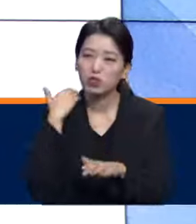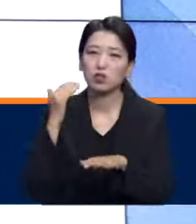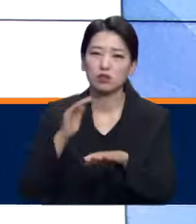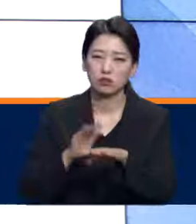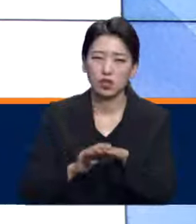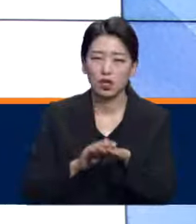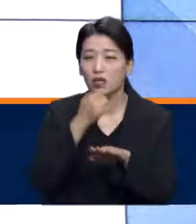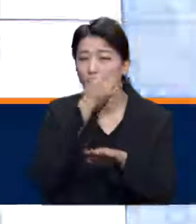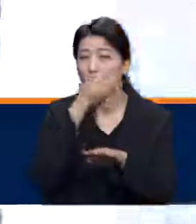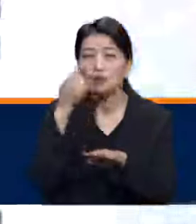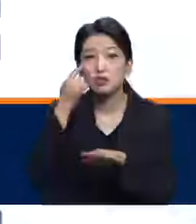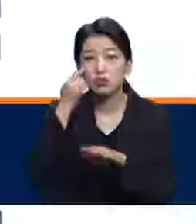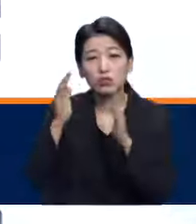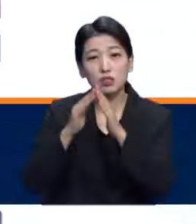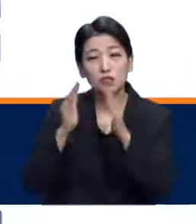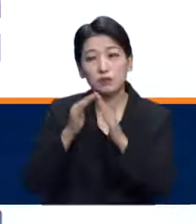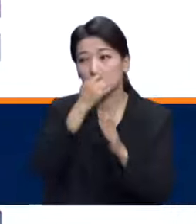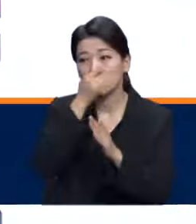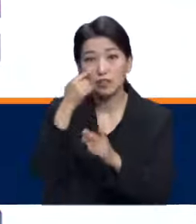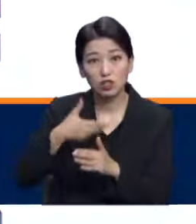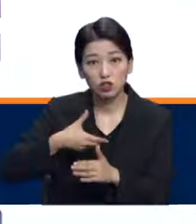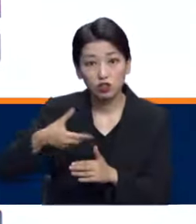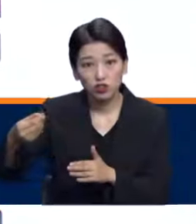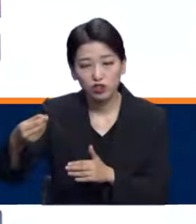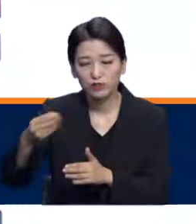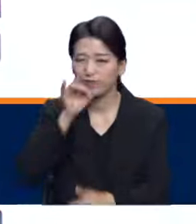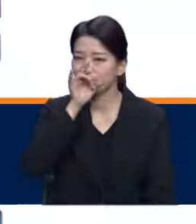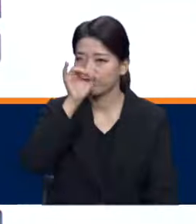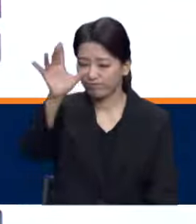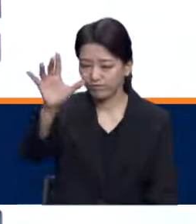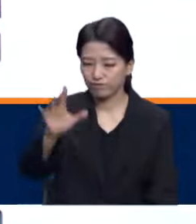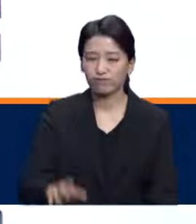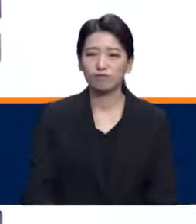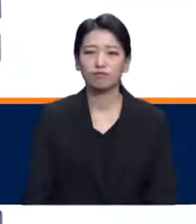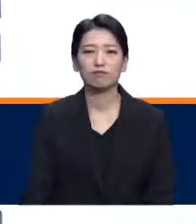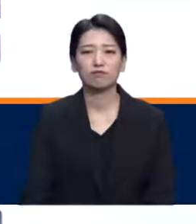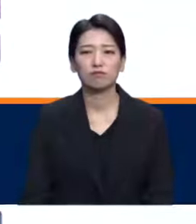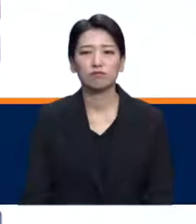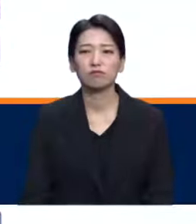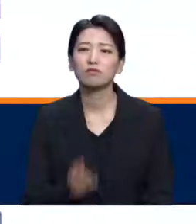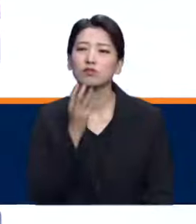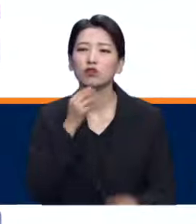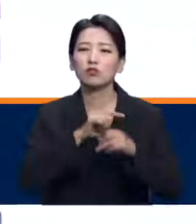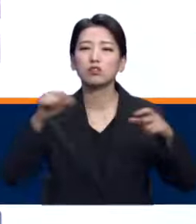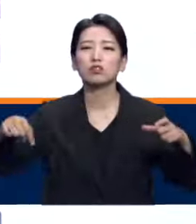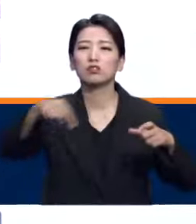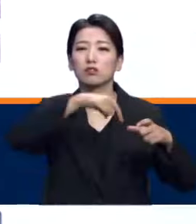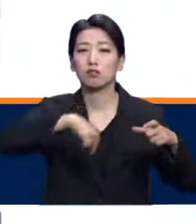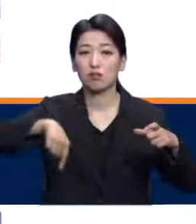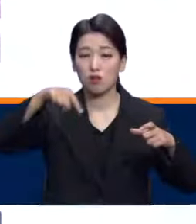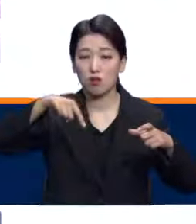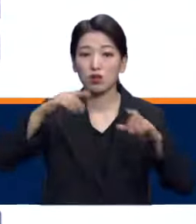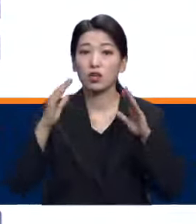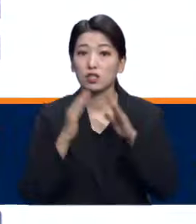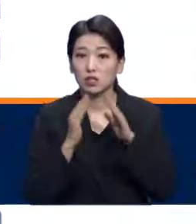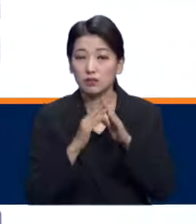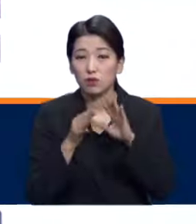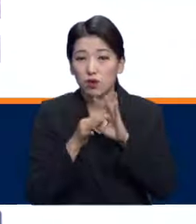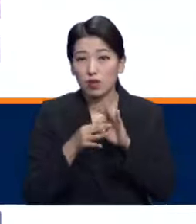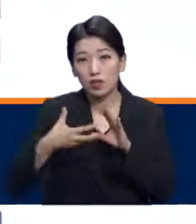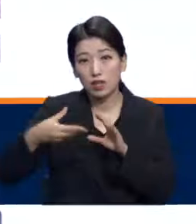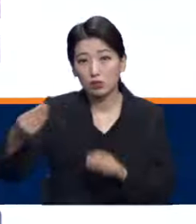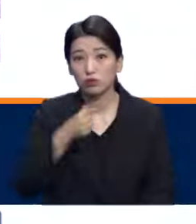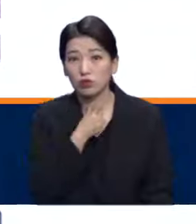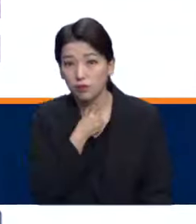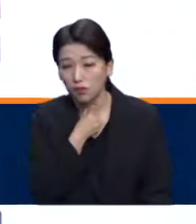한해서 우리은행이 주택 한 채만 있는 사람에 대해서도 전세도 주택담보대출도 다 더